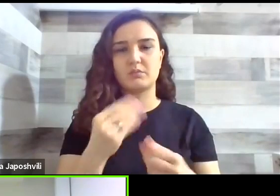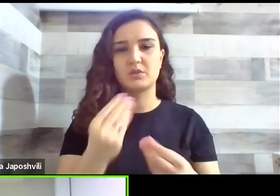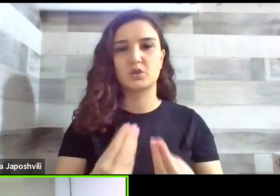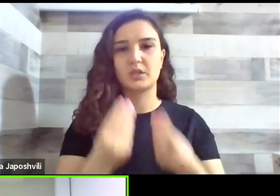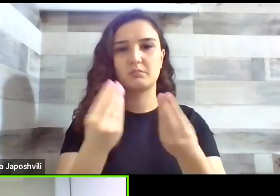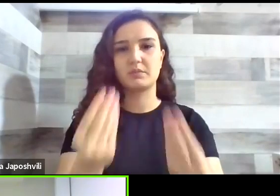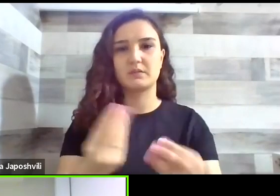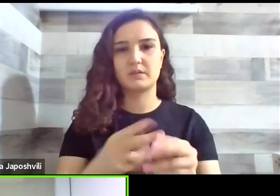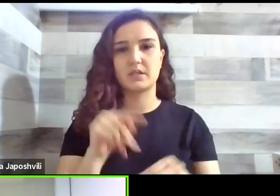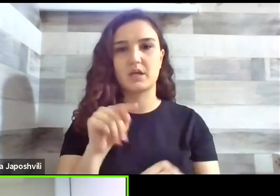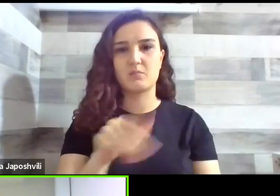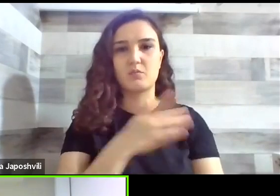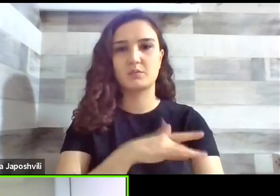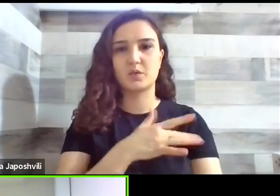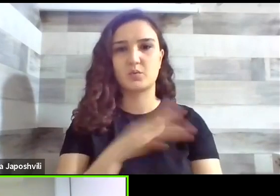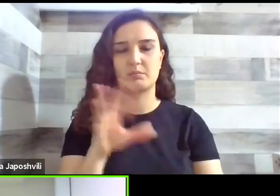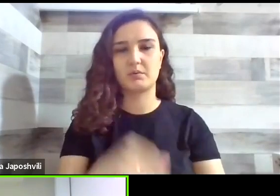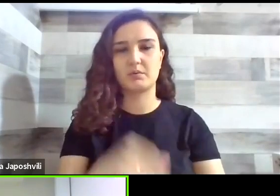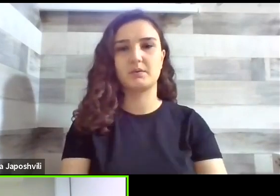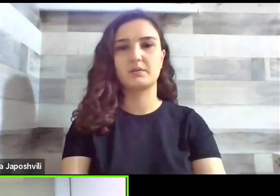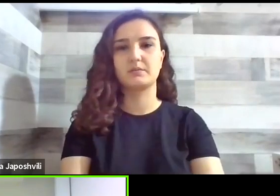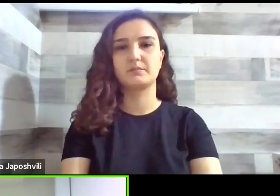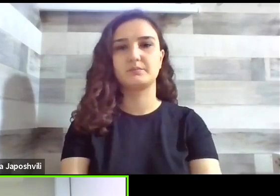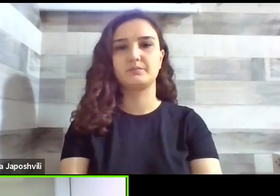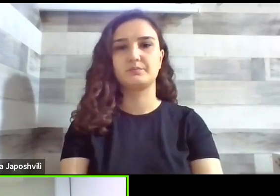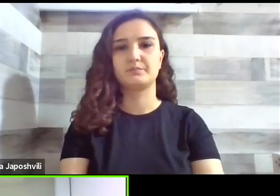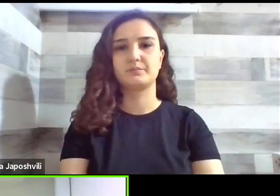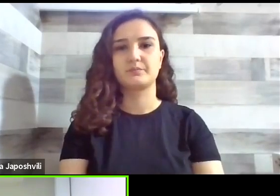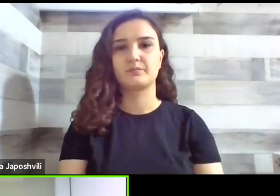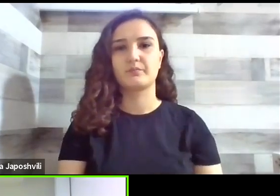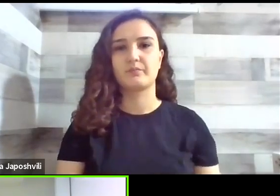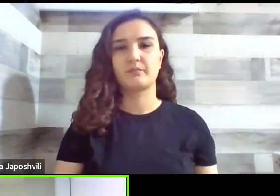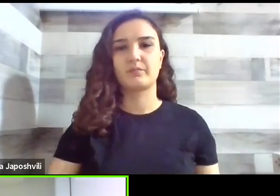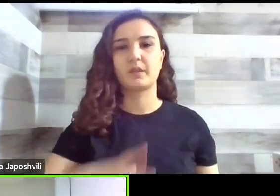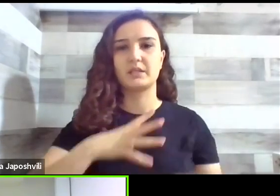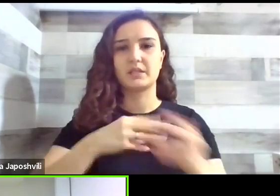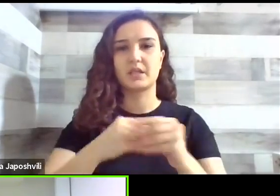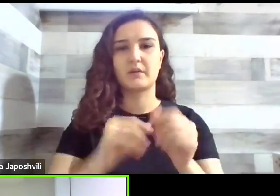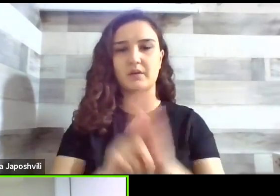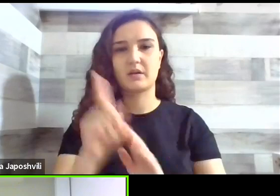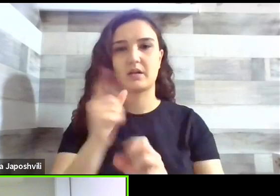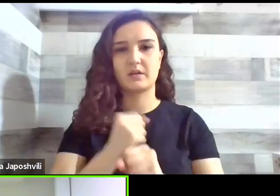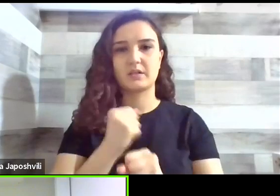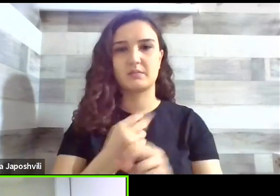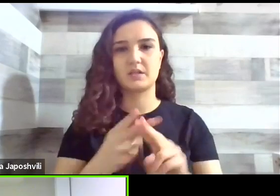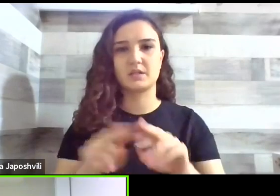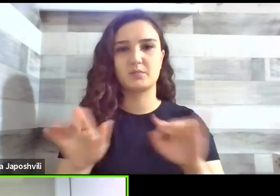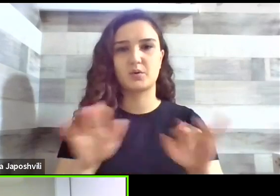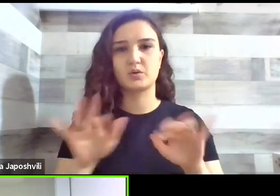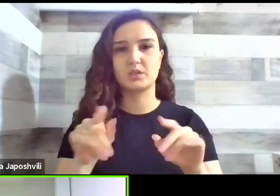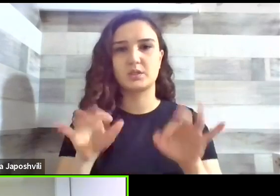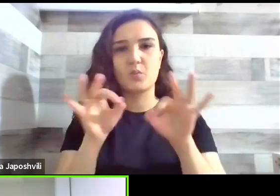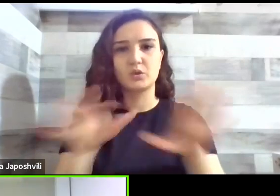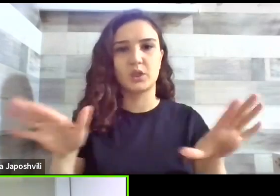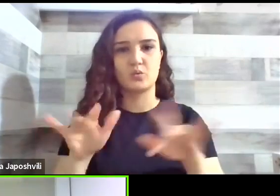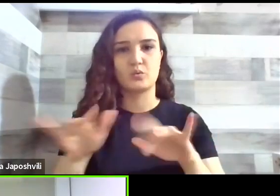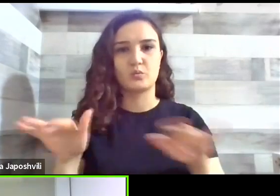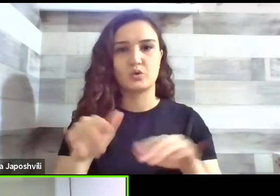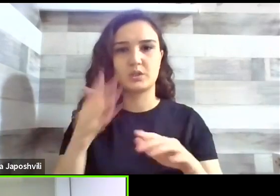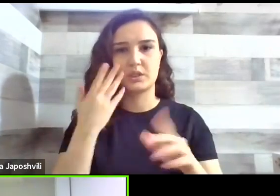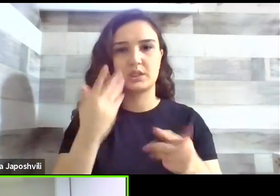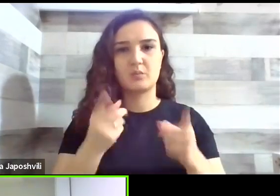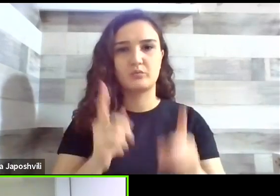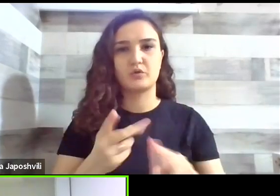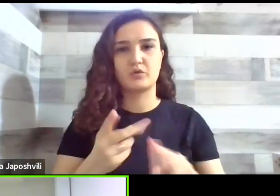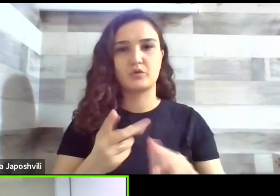ამ მომსახურებების, რაღაცნაირად ერთად გაგვერთვა თავი და აი ეს პროცესი, სპონტანური პროცესი, სინამდვილეში, იმიტომ რომ ეს